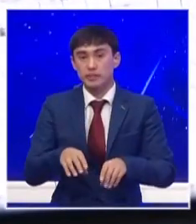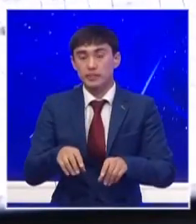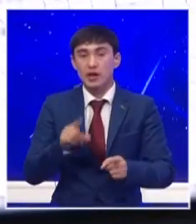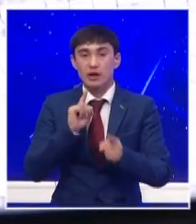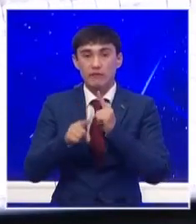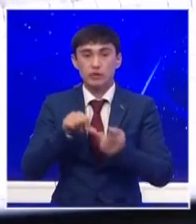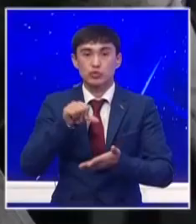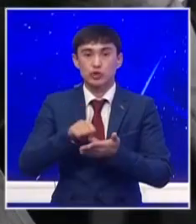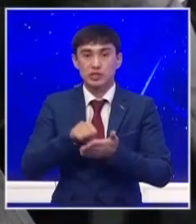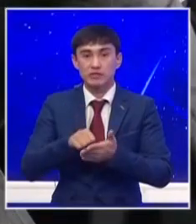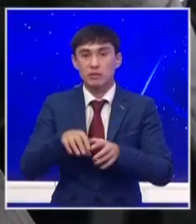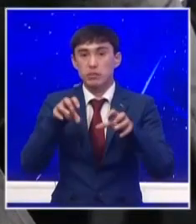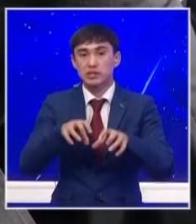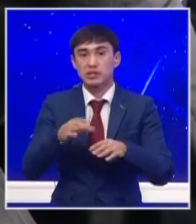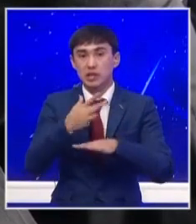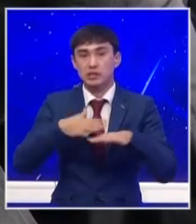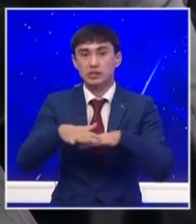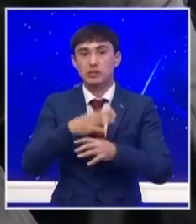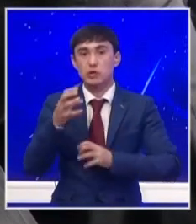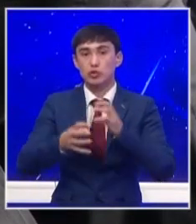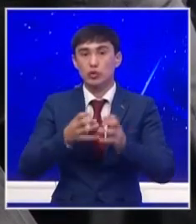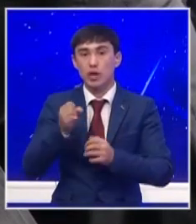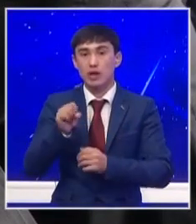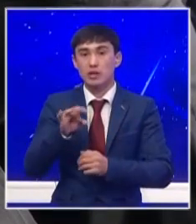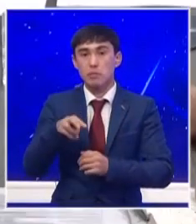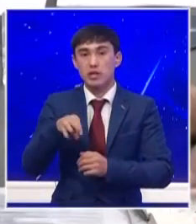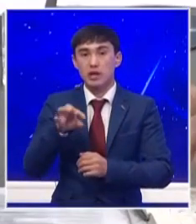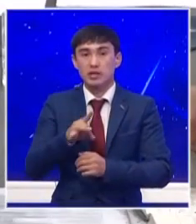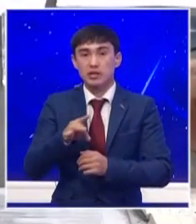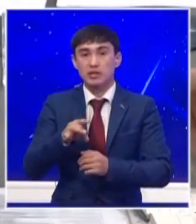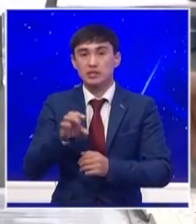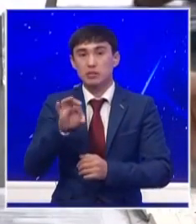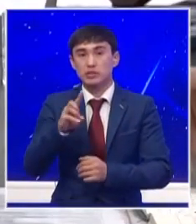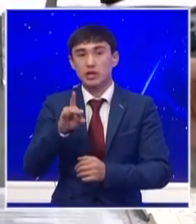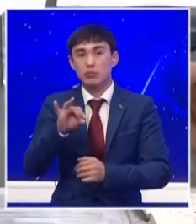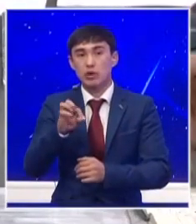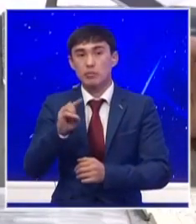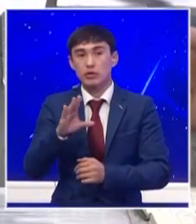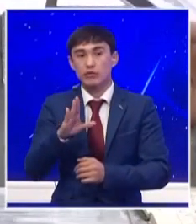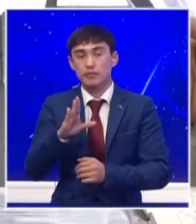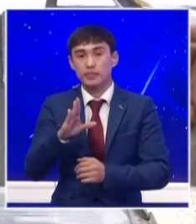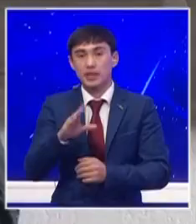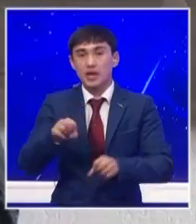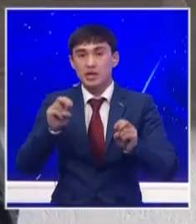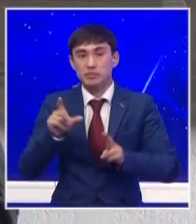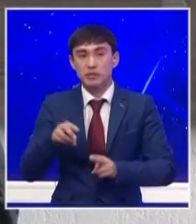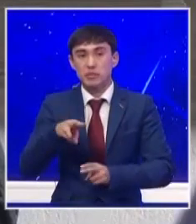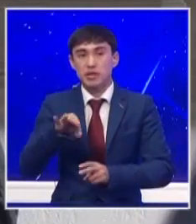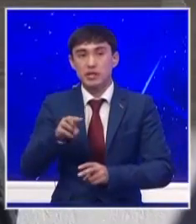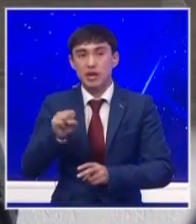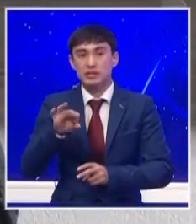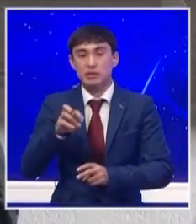конференции приняли участие председатель ассоциации международной академии медиаторов сабр Жан кал мухамбетов и Эксперт медиатор